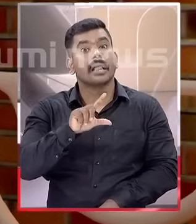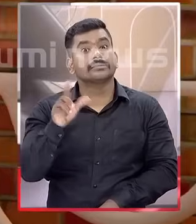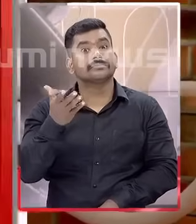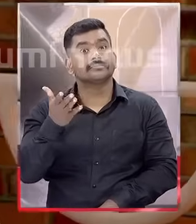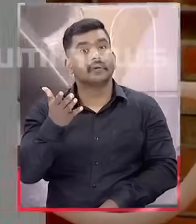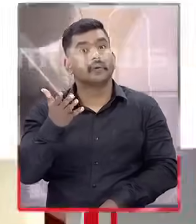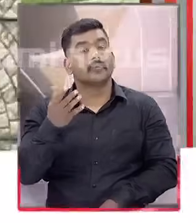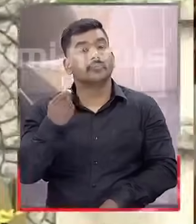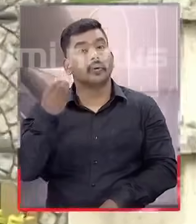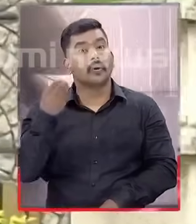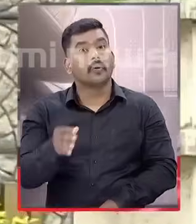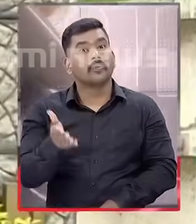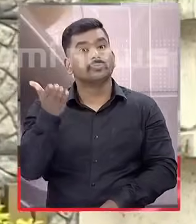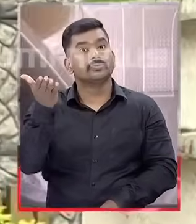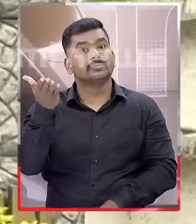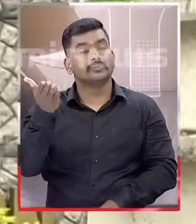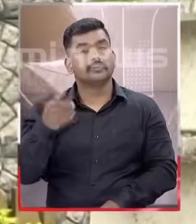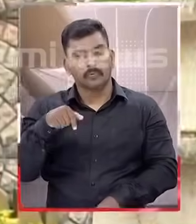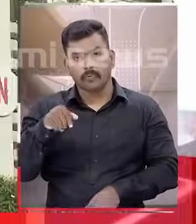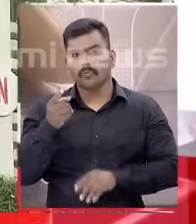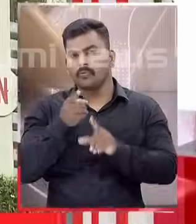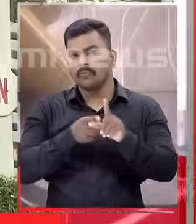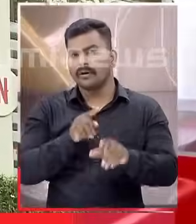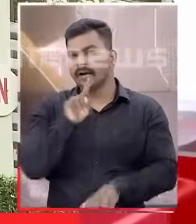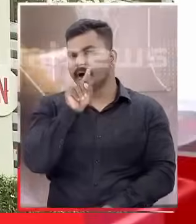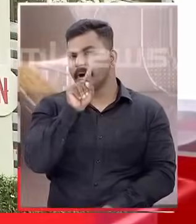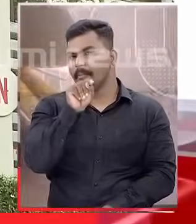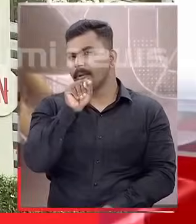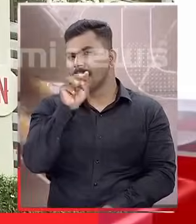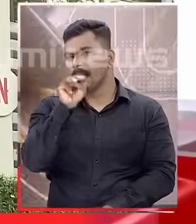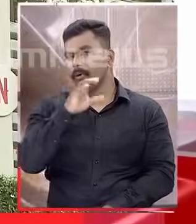അതൊന്നും പോരാ, 1 വർഷം 11,000 കോടി രൂപ വേണം കേരളത്തിൽ സ്വയം പ്രശ്നം കൊടുക്കാനായിട്ട് മാത്രം. ഓണക്കാലം